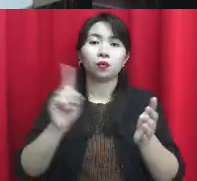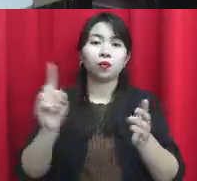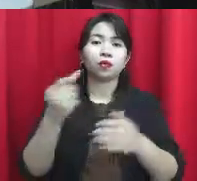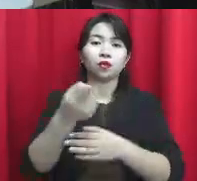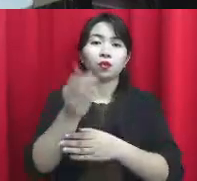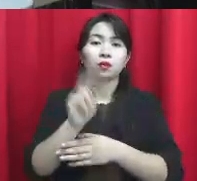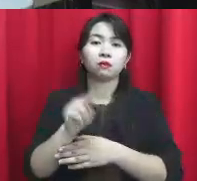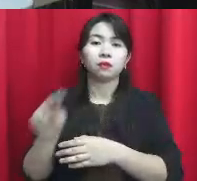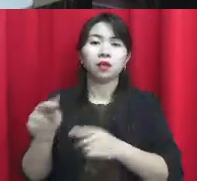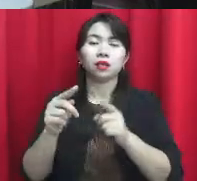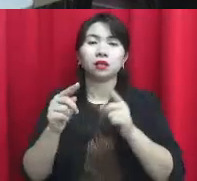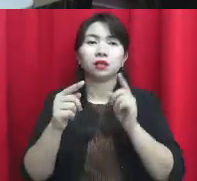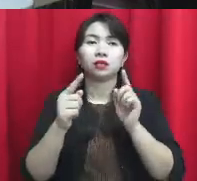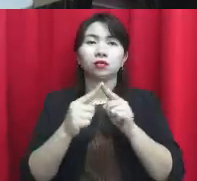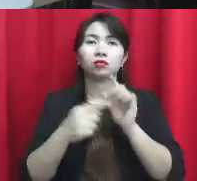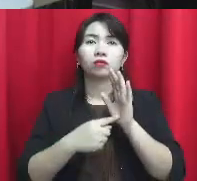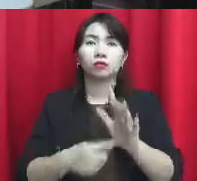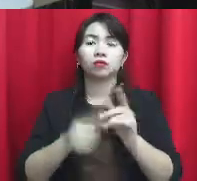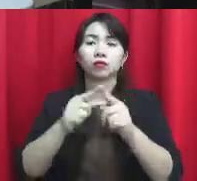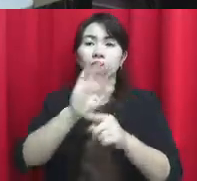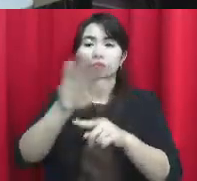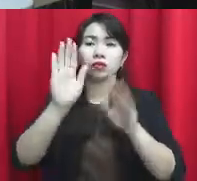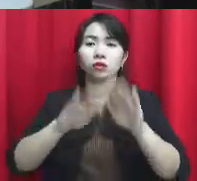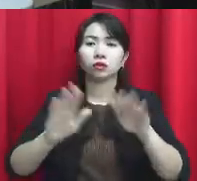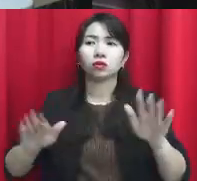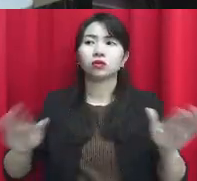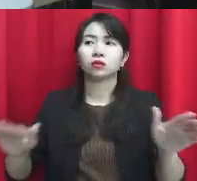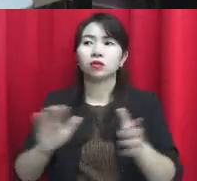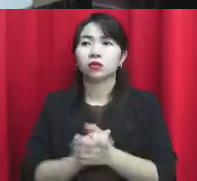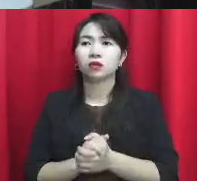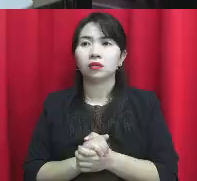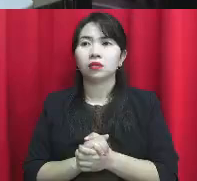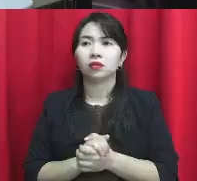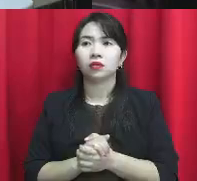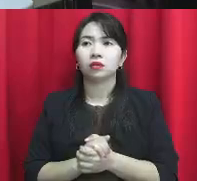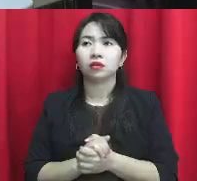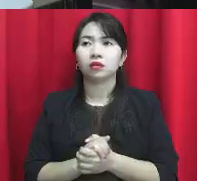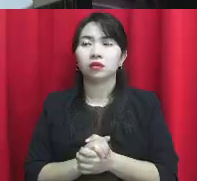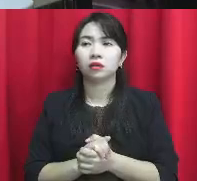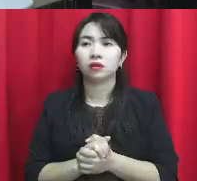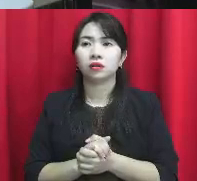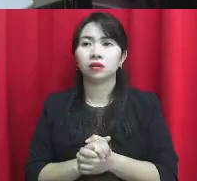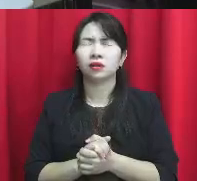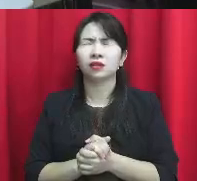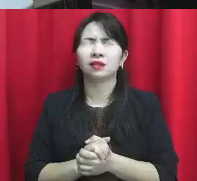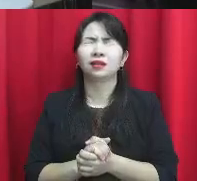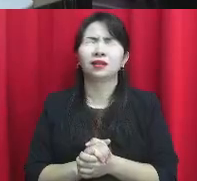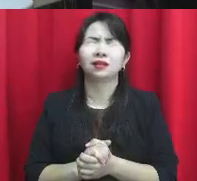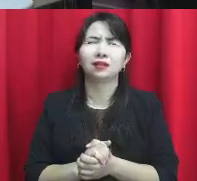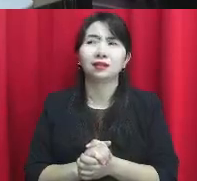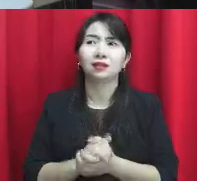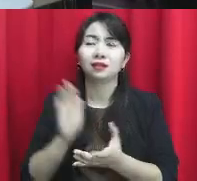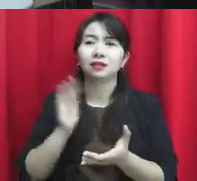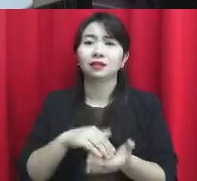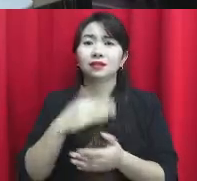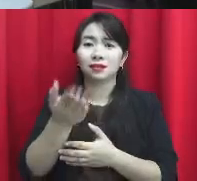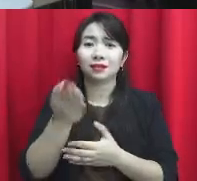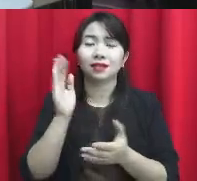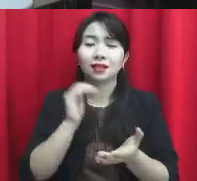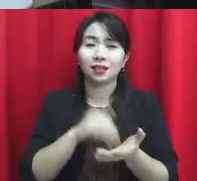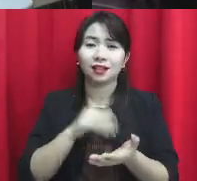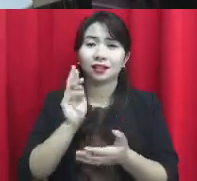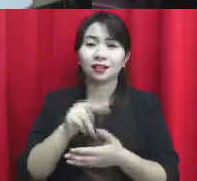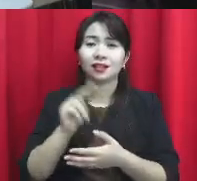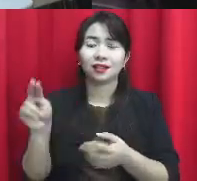nikal mga military things yung magagamit ninyo hindi puro Pokemon tama tama is see Alam niyo mag-ingat din po tayo pag h tayo